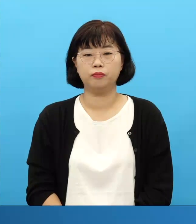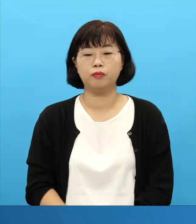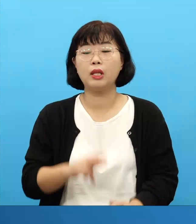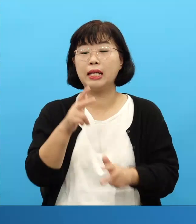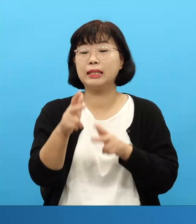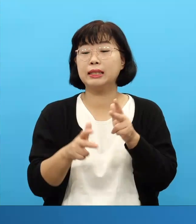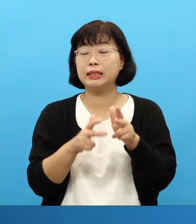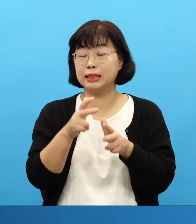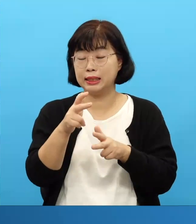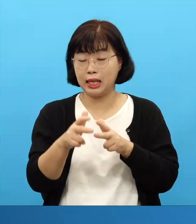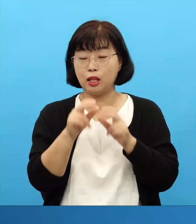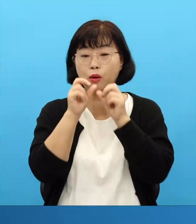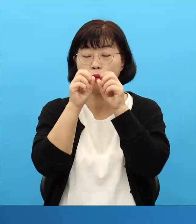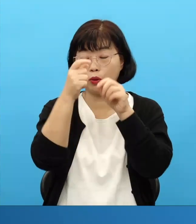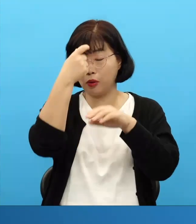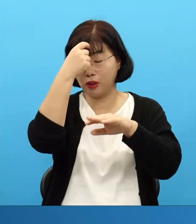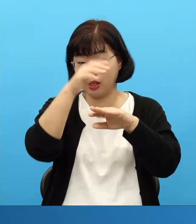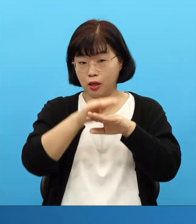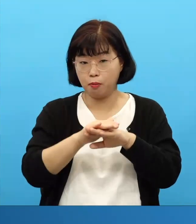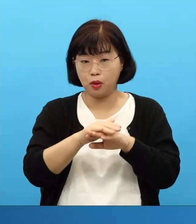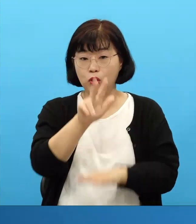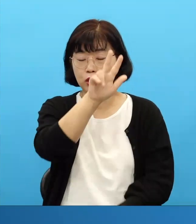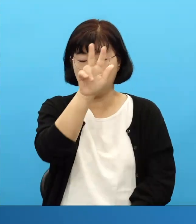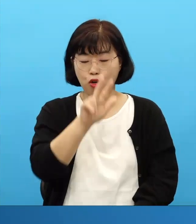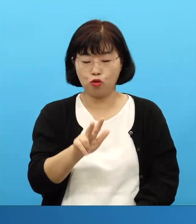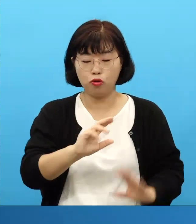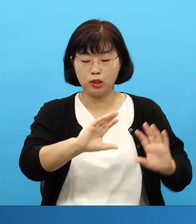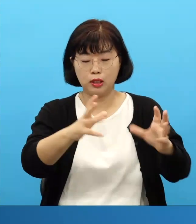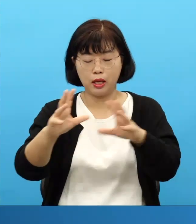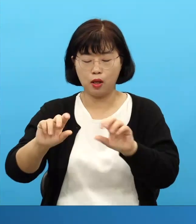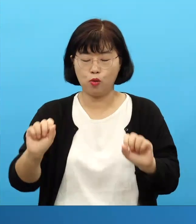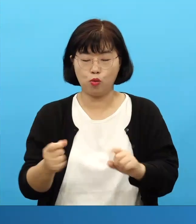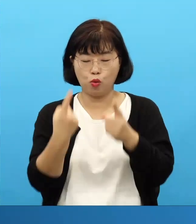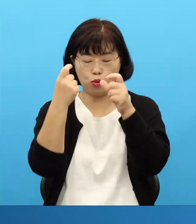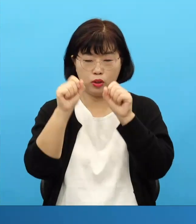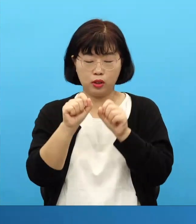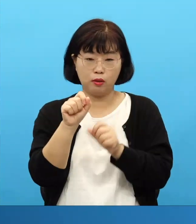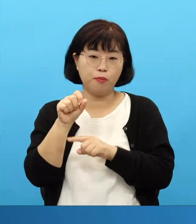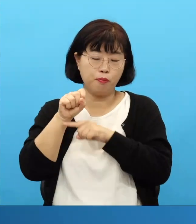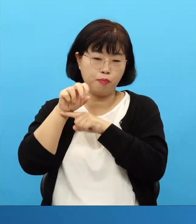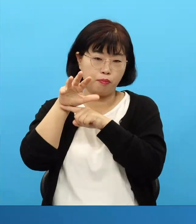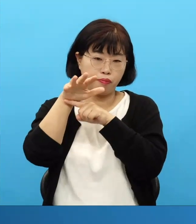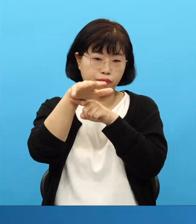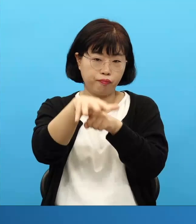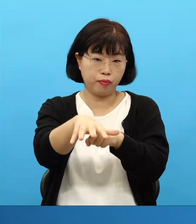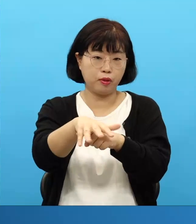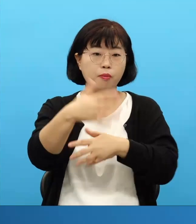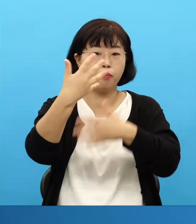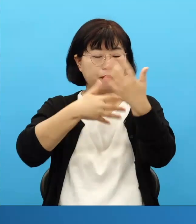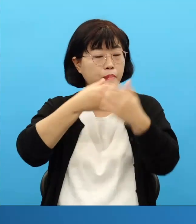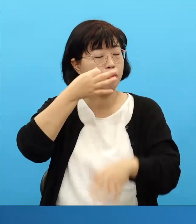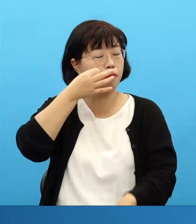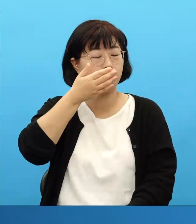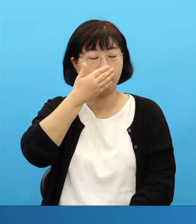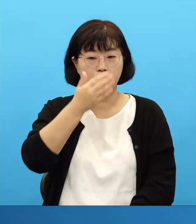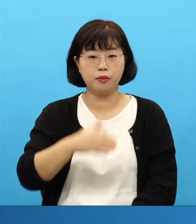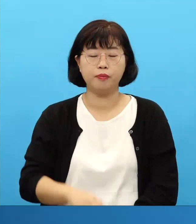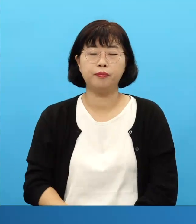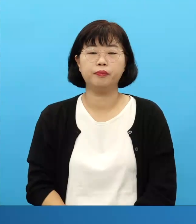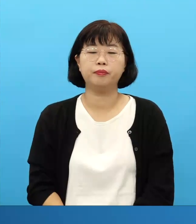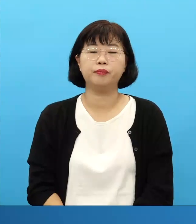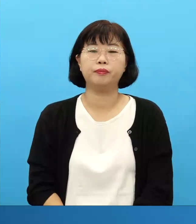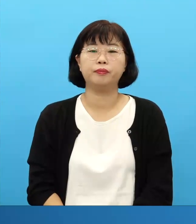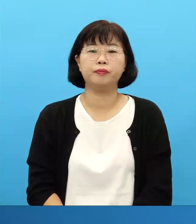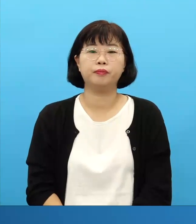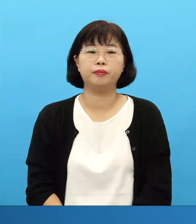산업선교 예배는 전국과 전 세계에 동시 생중계 중입니다. The business industry message is being broadcast live across the country and